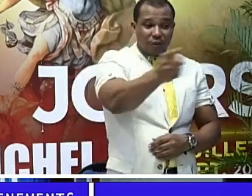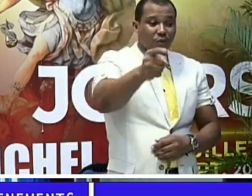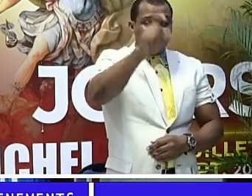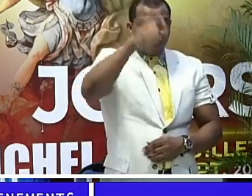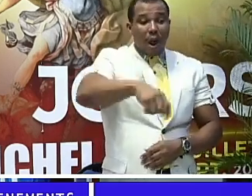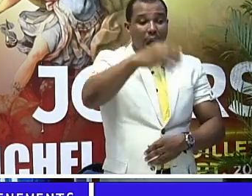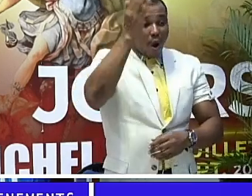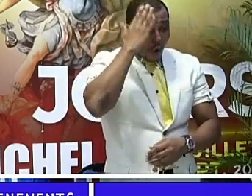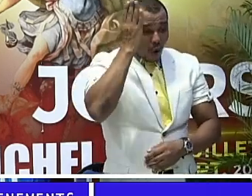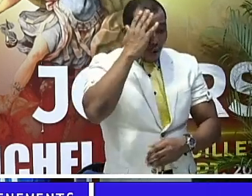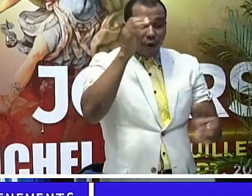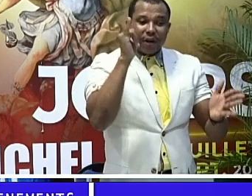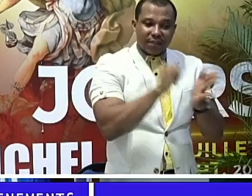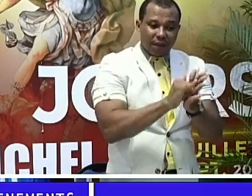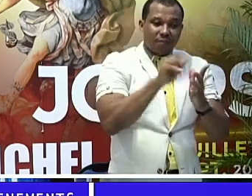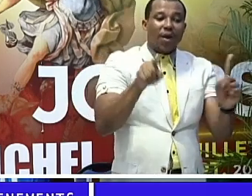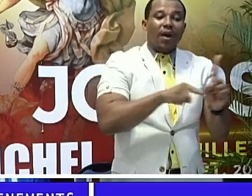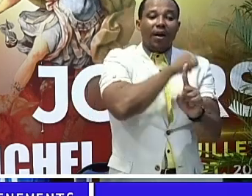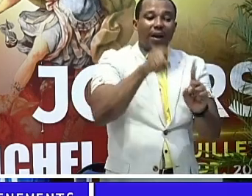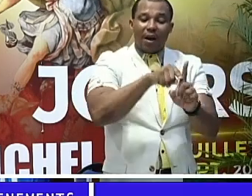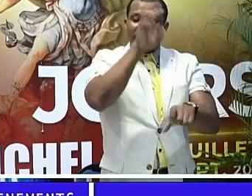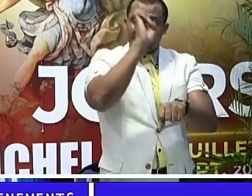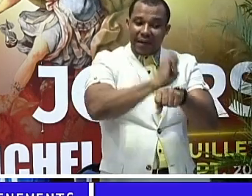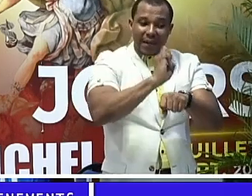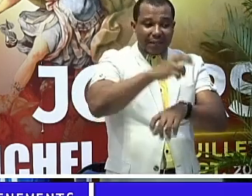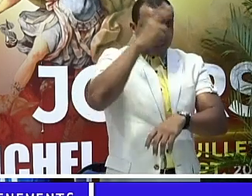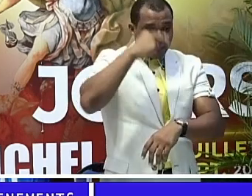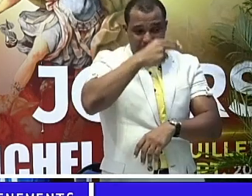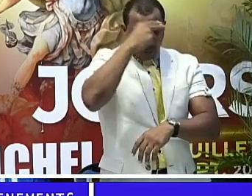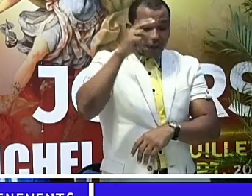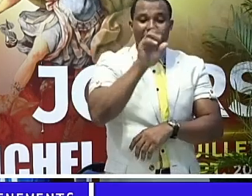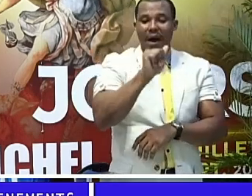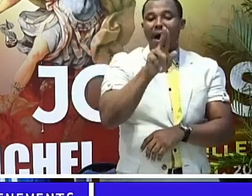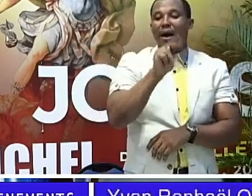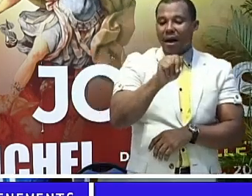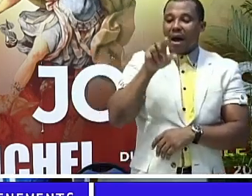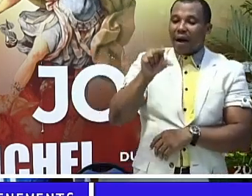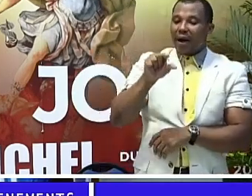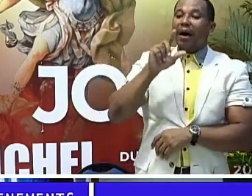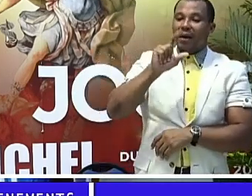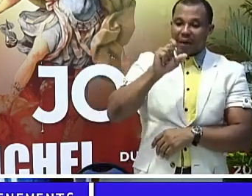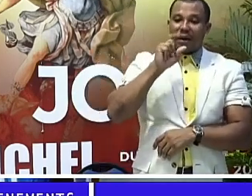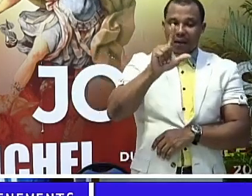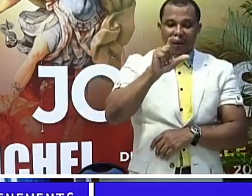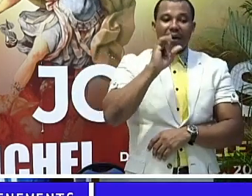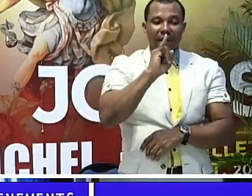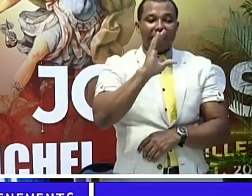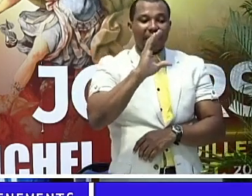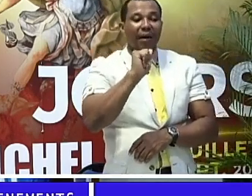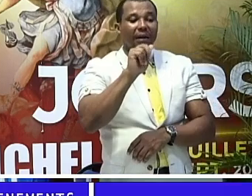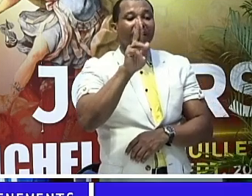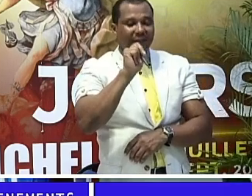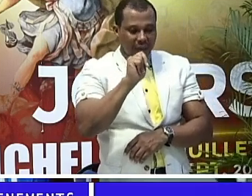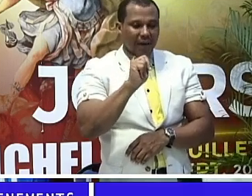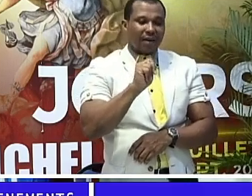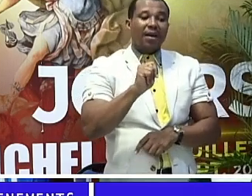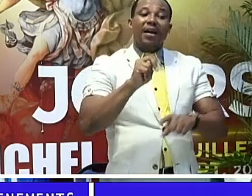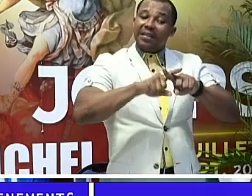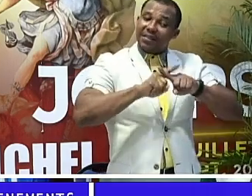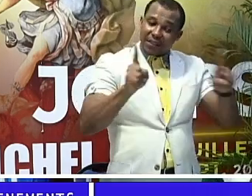confusion. Lorsqu'on entre dans l'église catholique anglicane, c'est pas non l'église catholique apostolique romaine nous